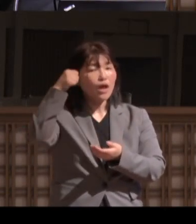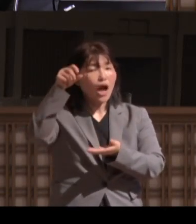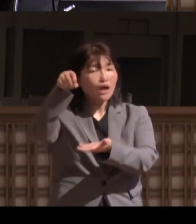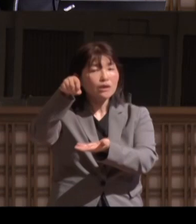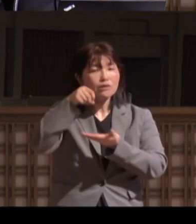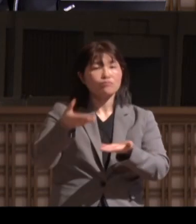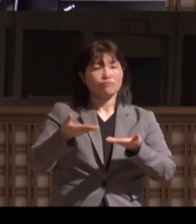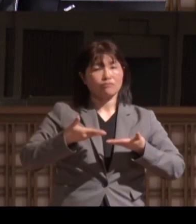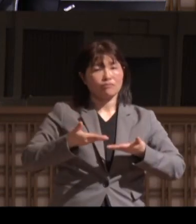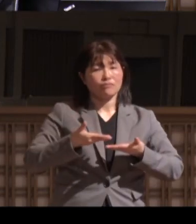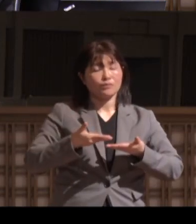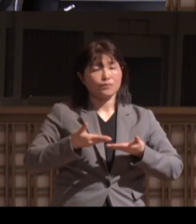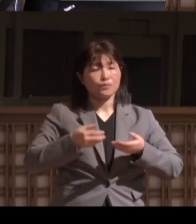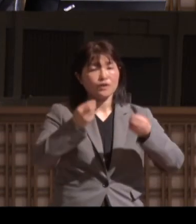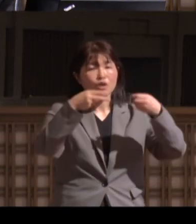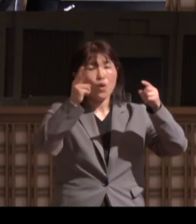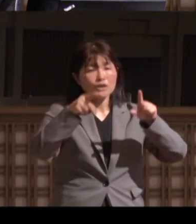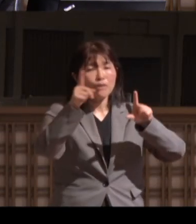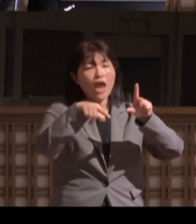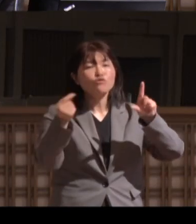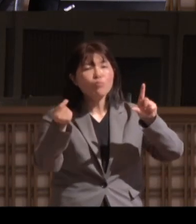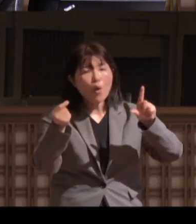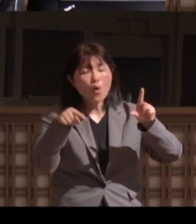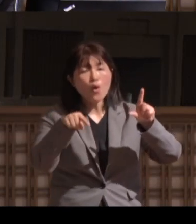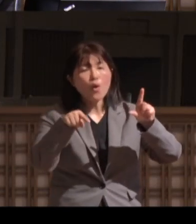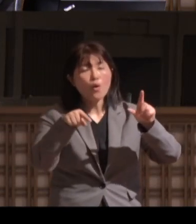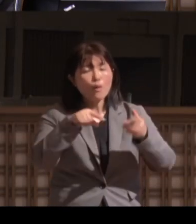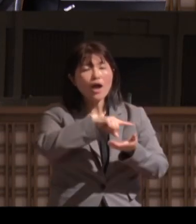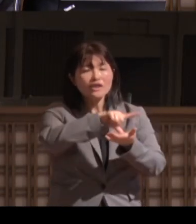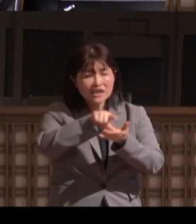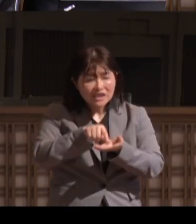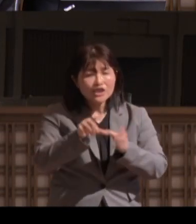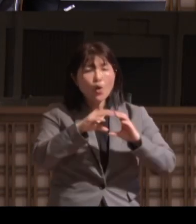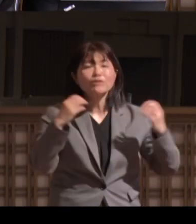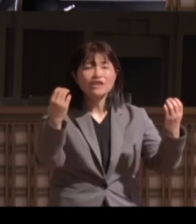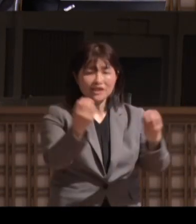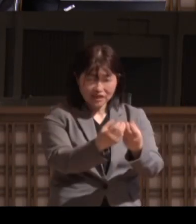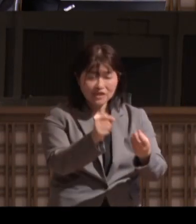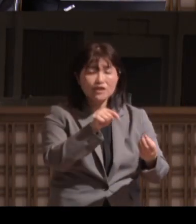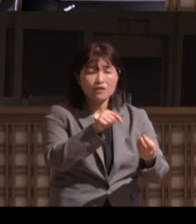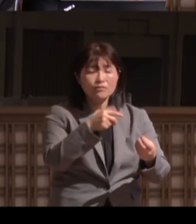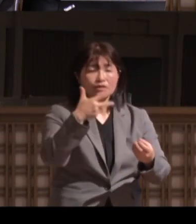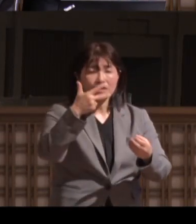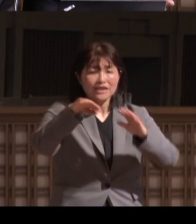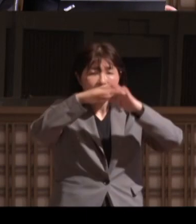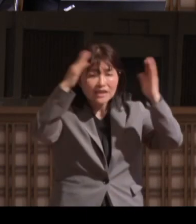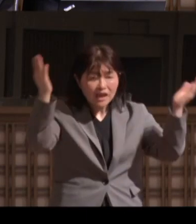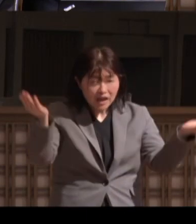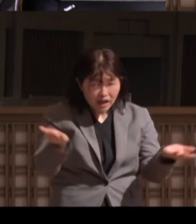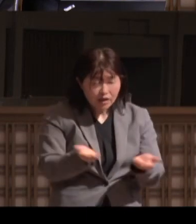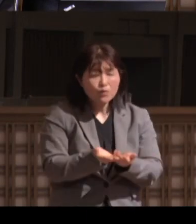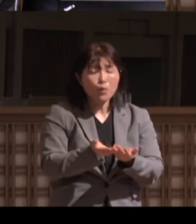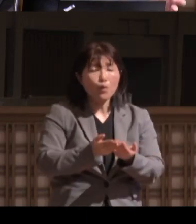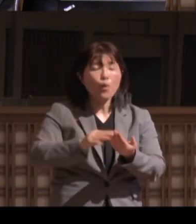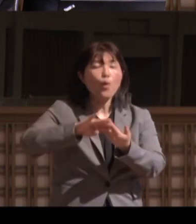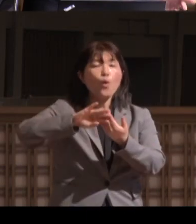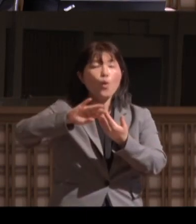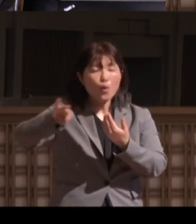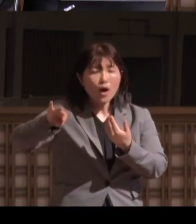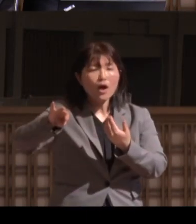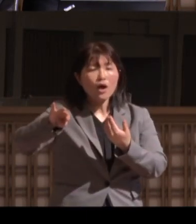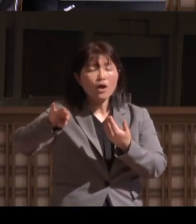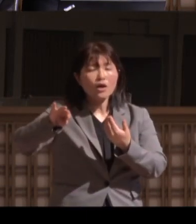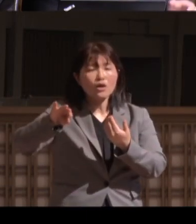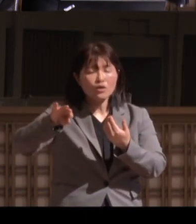れましたま広島エルモは地域コミュニティなんだけどそれは市全体の他のセクターもも